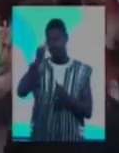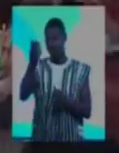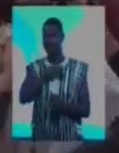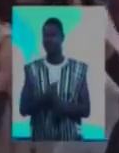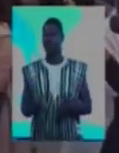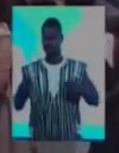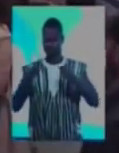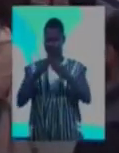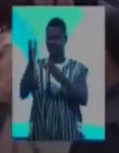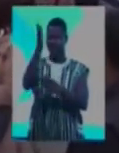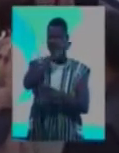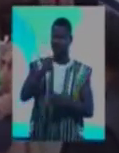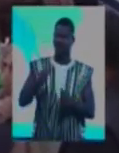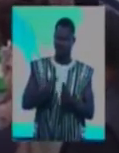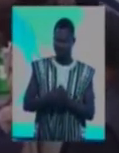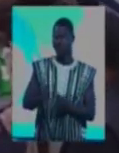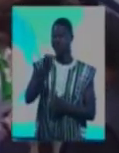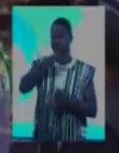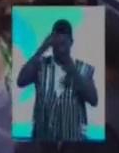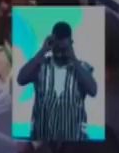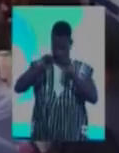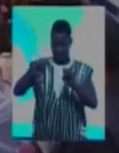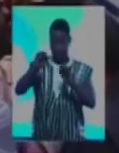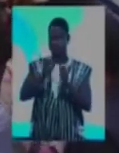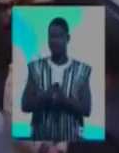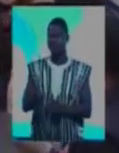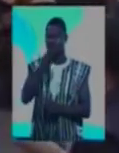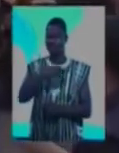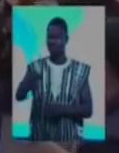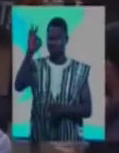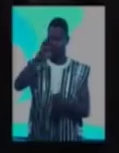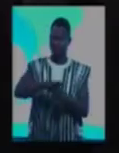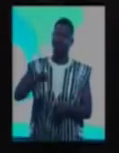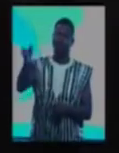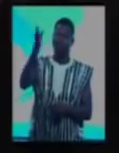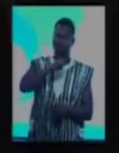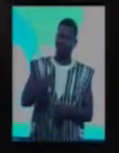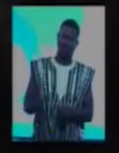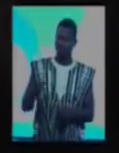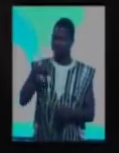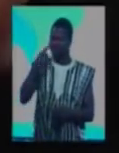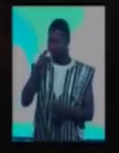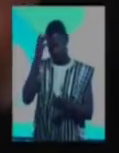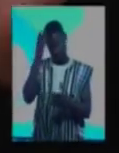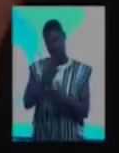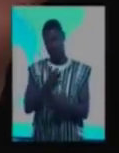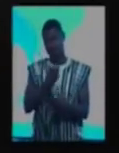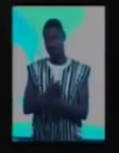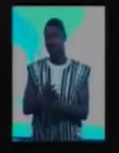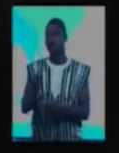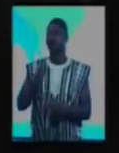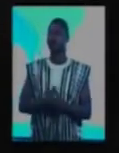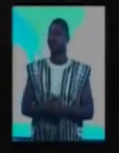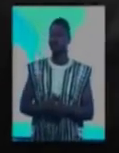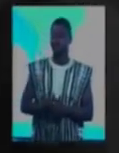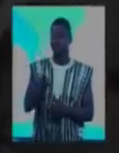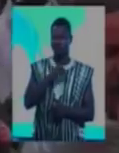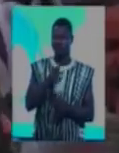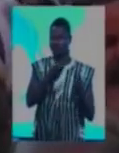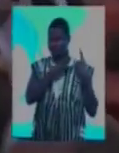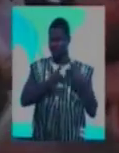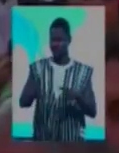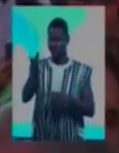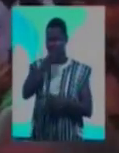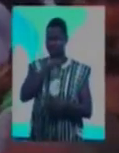En février, c'est la candidature d'Abdelaziz Bouteflika, en 5e mandat, qui avait mis le feu aux poudres. Mais depuis, c'est le rejet du FLN